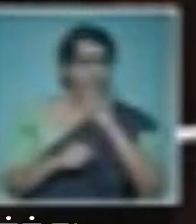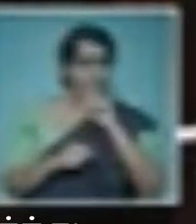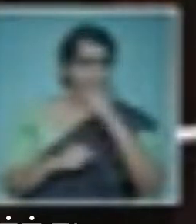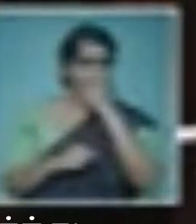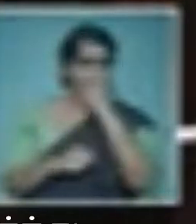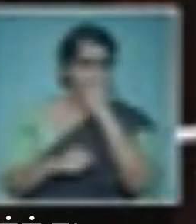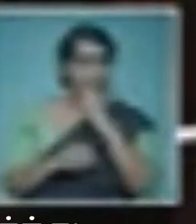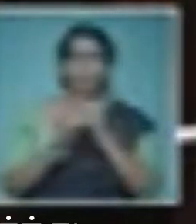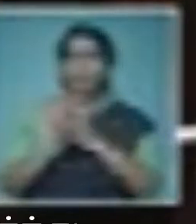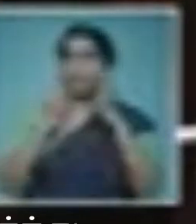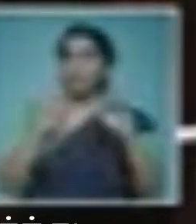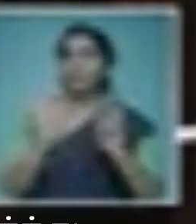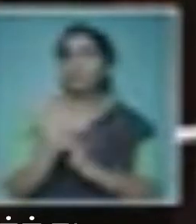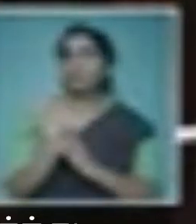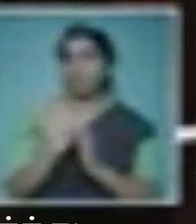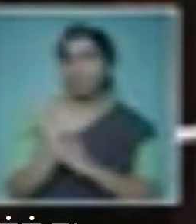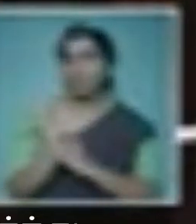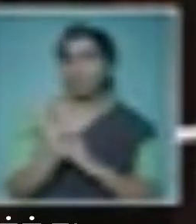जनाधि